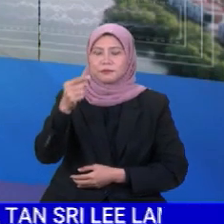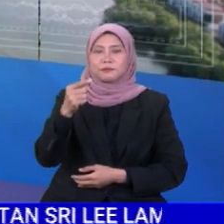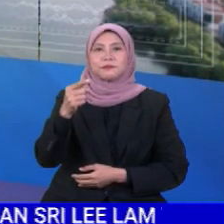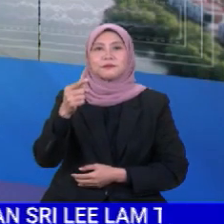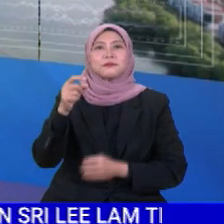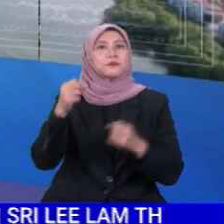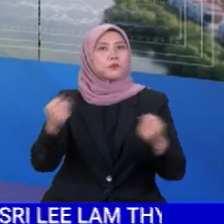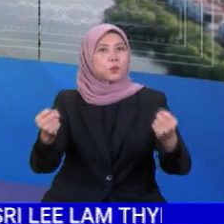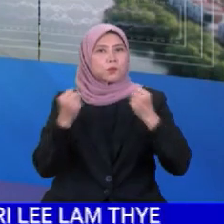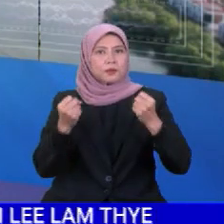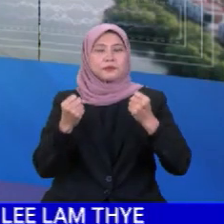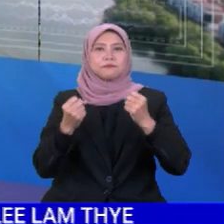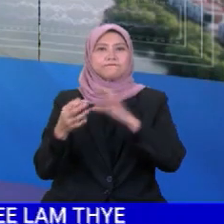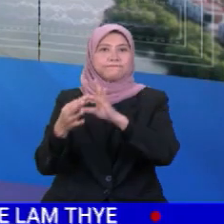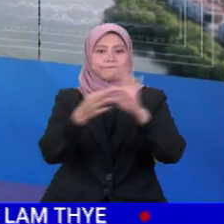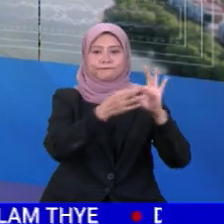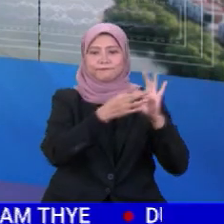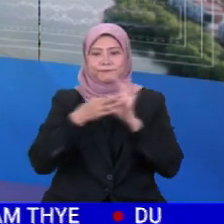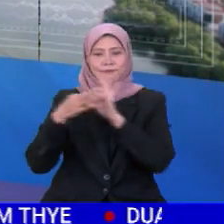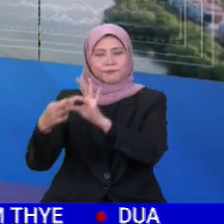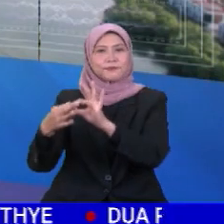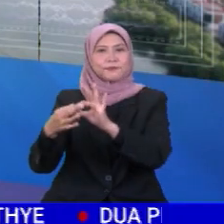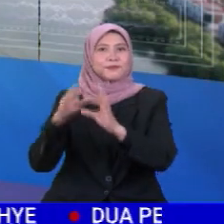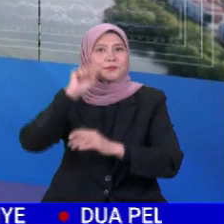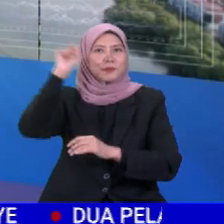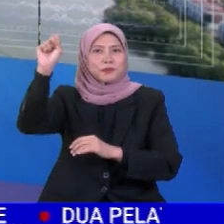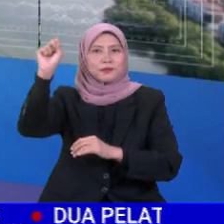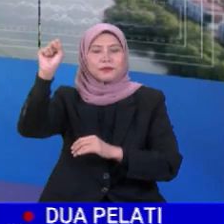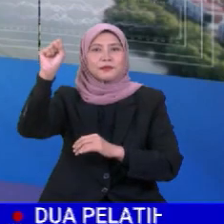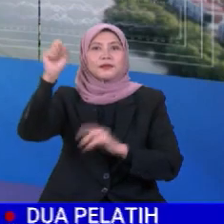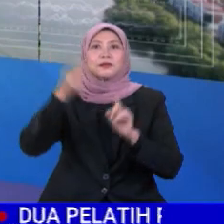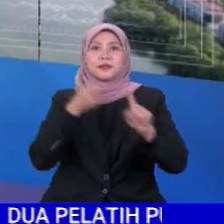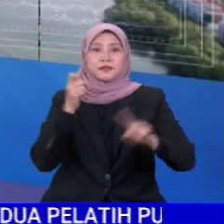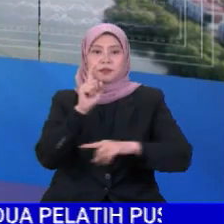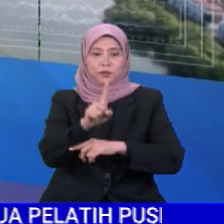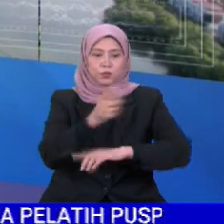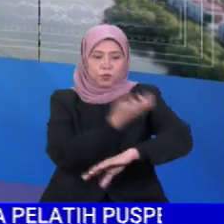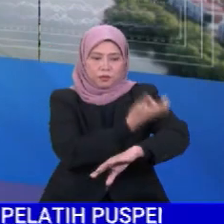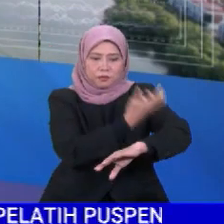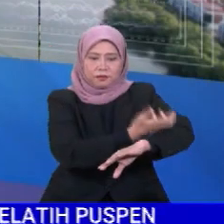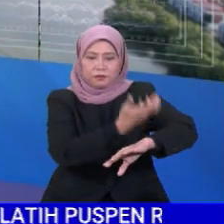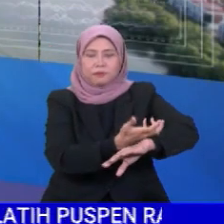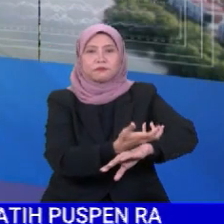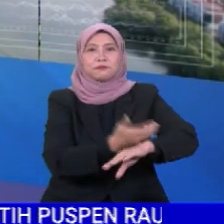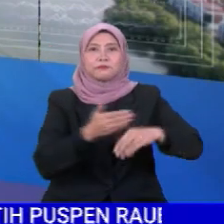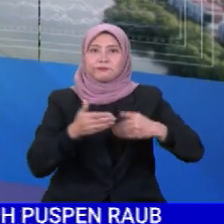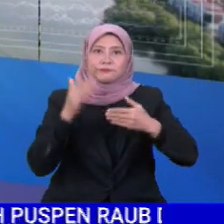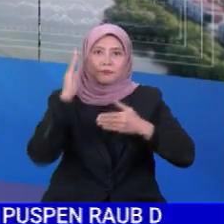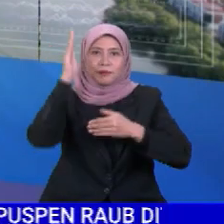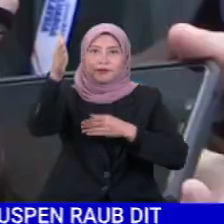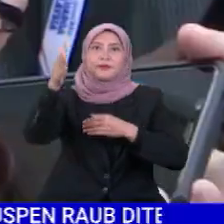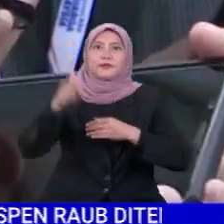memperlihat keutuhan dan perpaduan rakyat Sabah yang diwarisi dari satu generasi ke generasi akan datang.